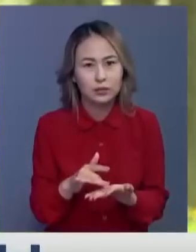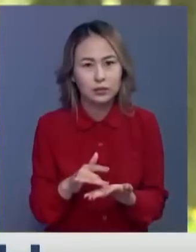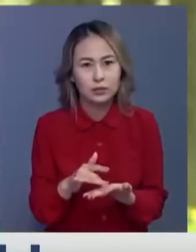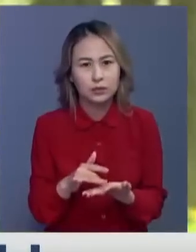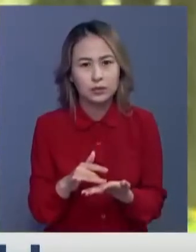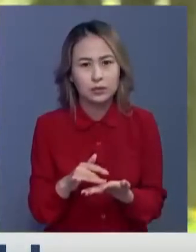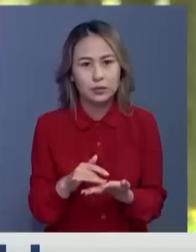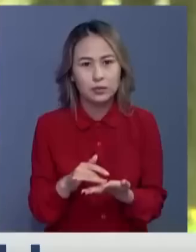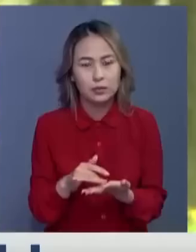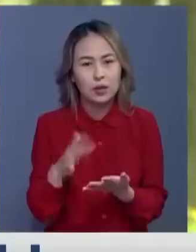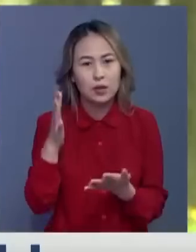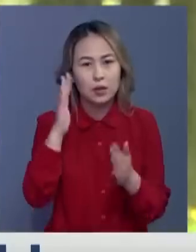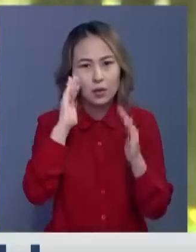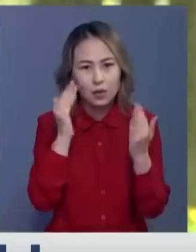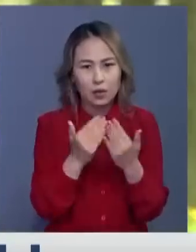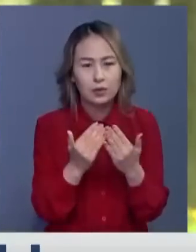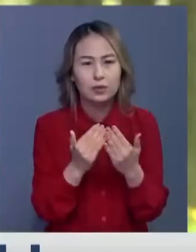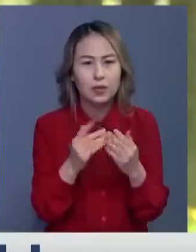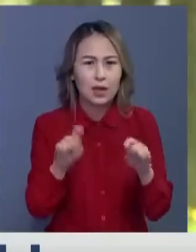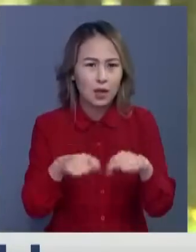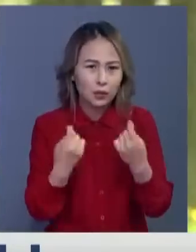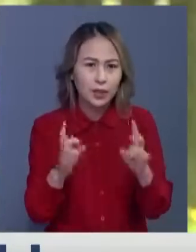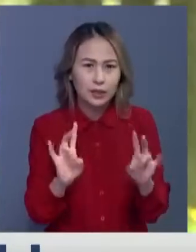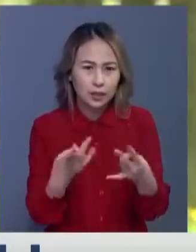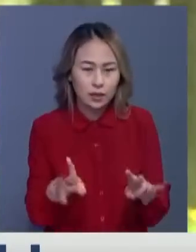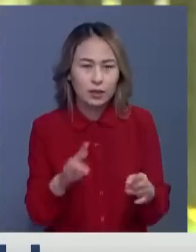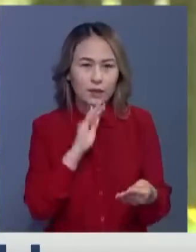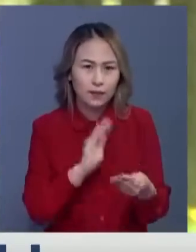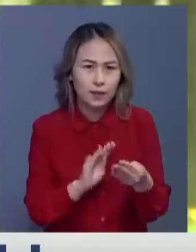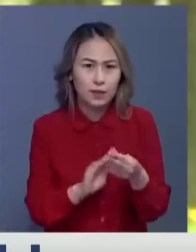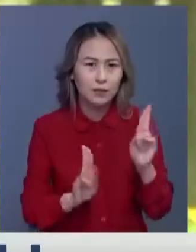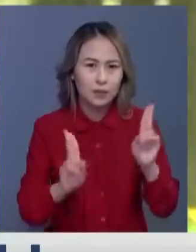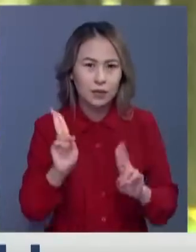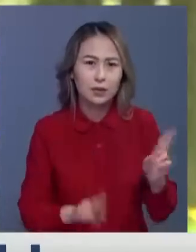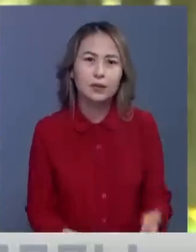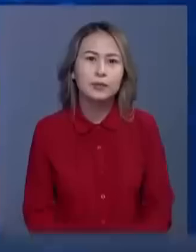осы карантинді бұзбай сақтауды ескертеміз.